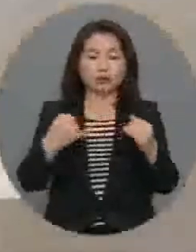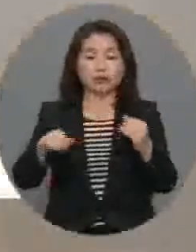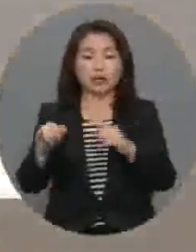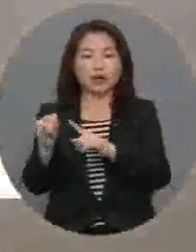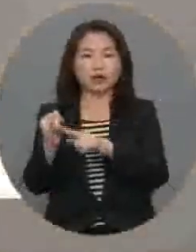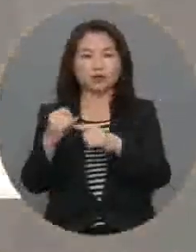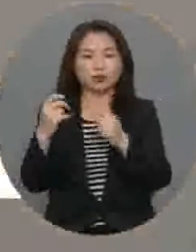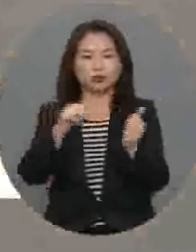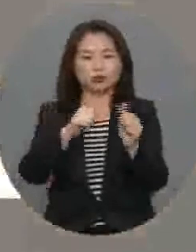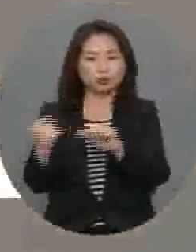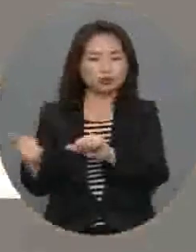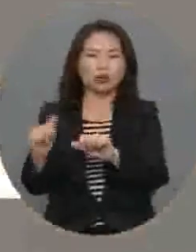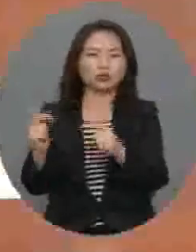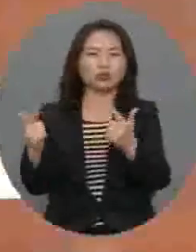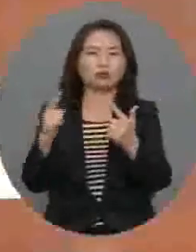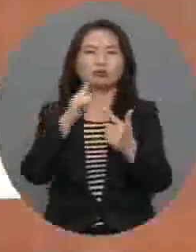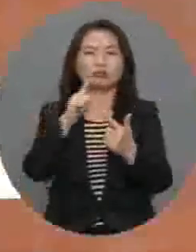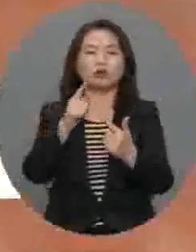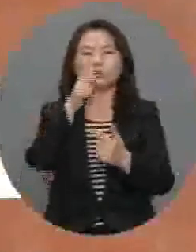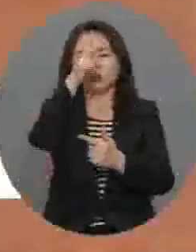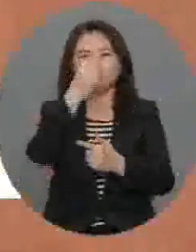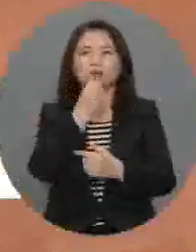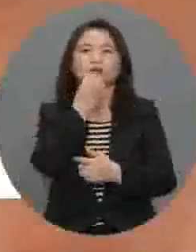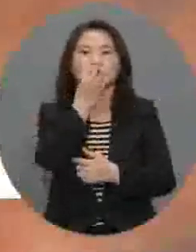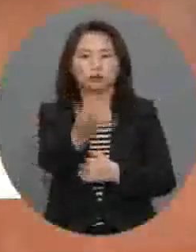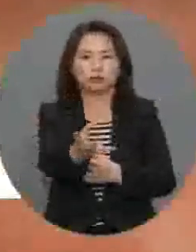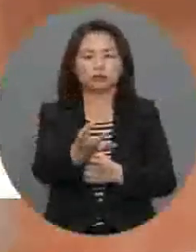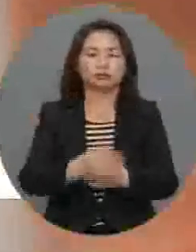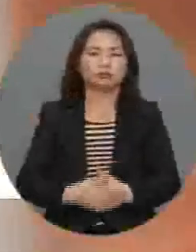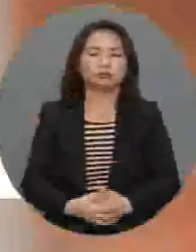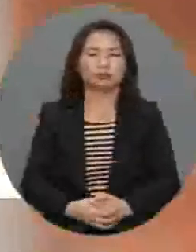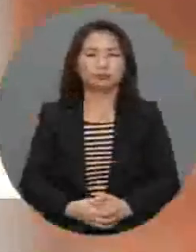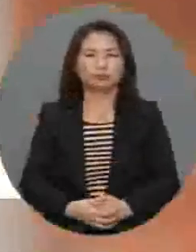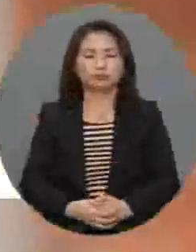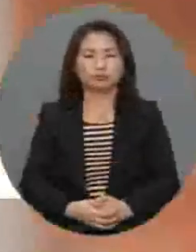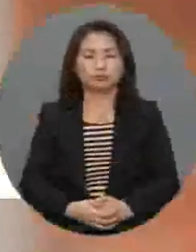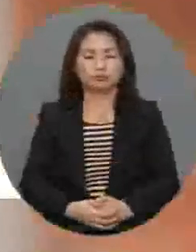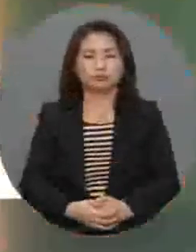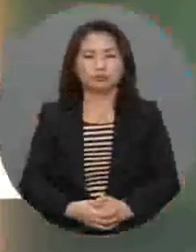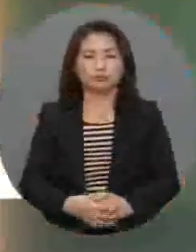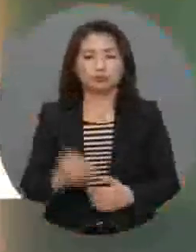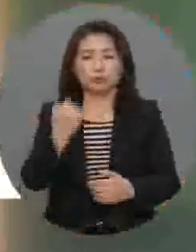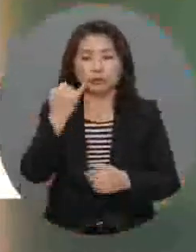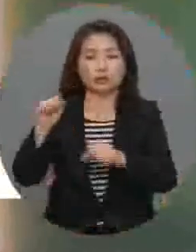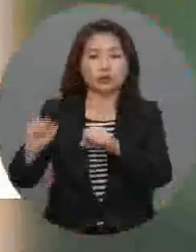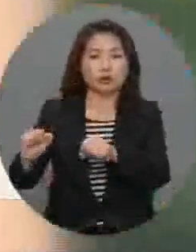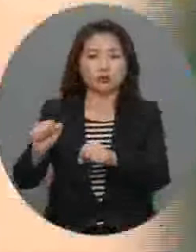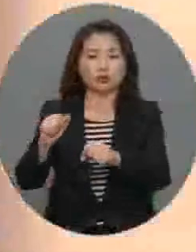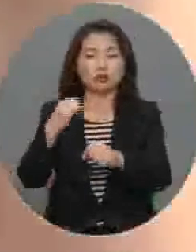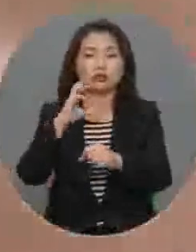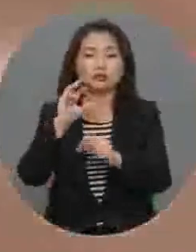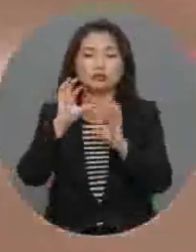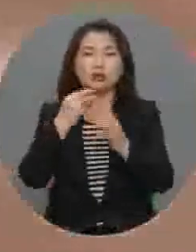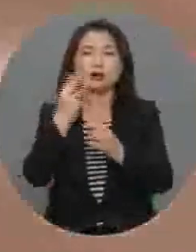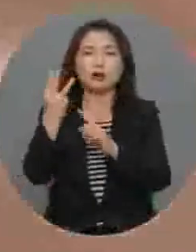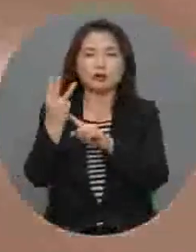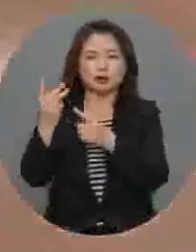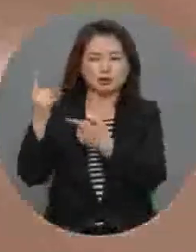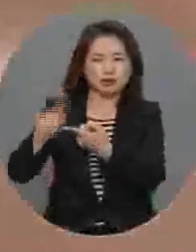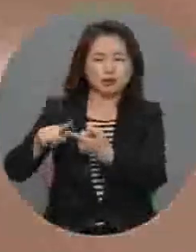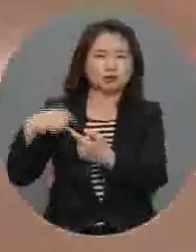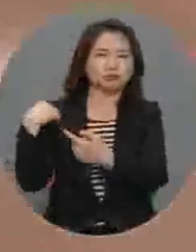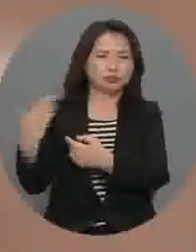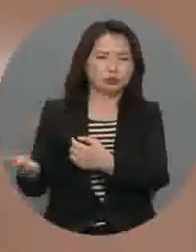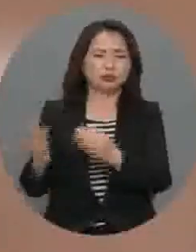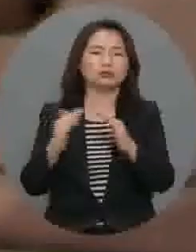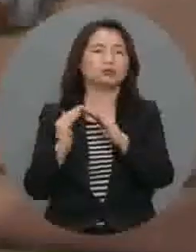딸이 숨진 상태는 아니었다고 경찰에 진술한 것으로 확인됐습니다. 멀쩡히 살아있던 3살 아이를 그대로 놔둔